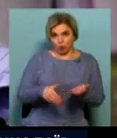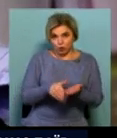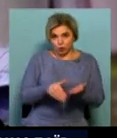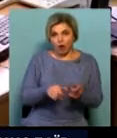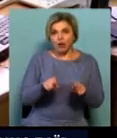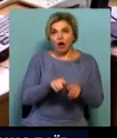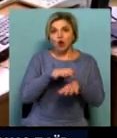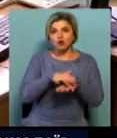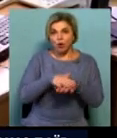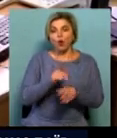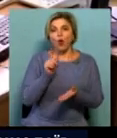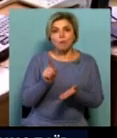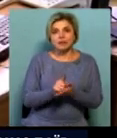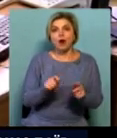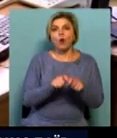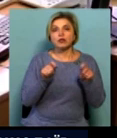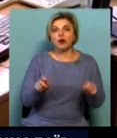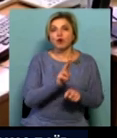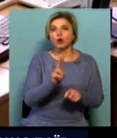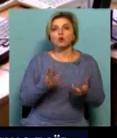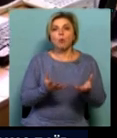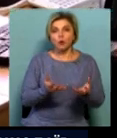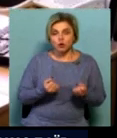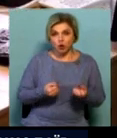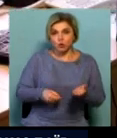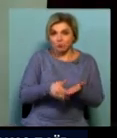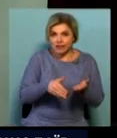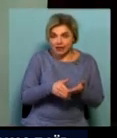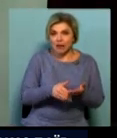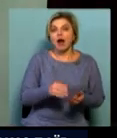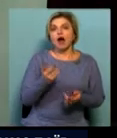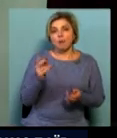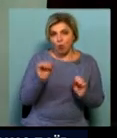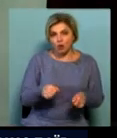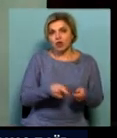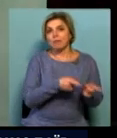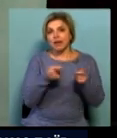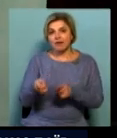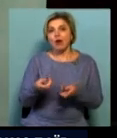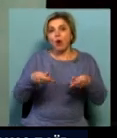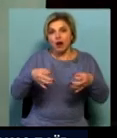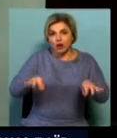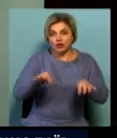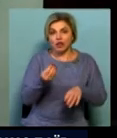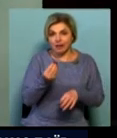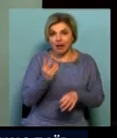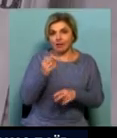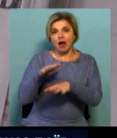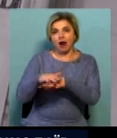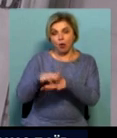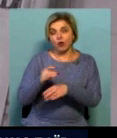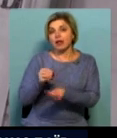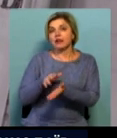обов'язково відкриватимуть для всіх отримувачів субсидії за новим порядком. Можна буде перевести залишок коштів на інший рахунок і витрачати,